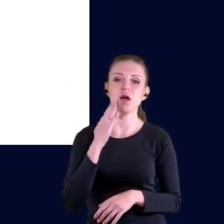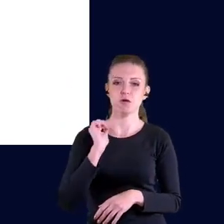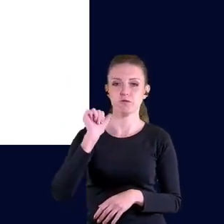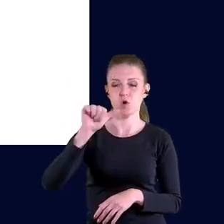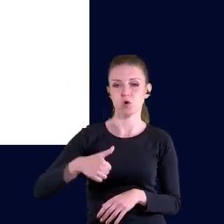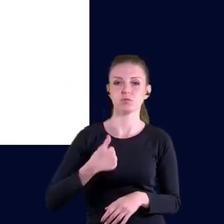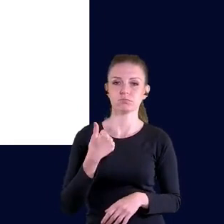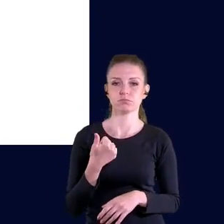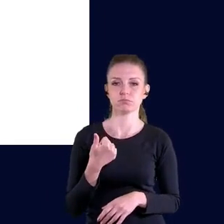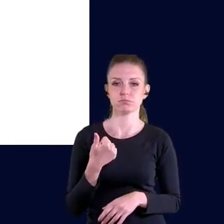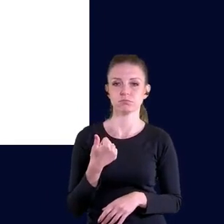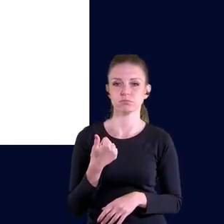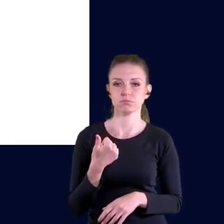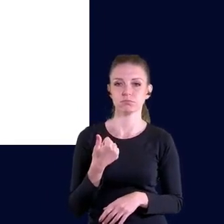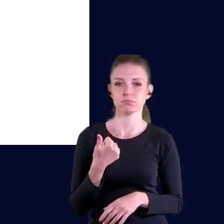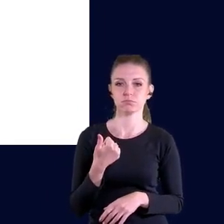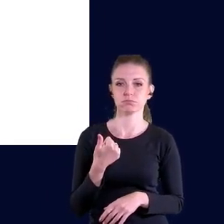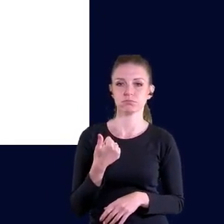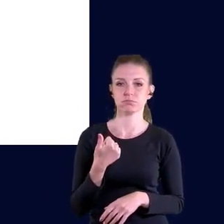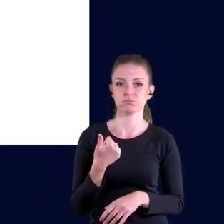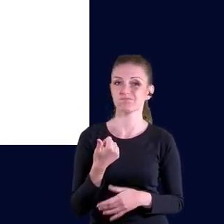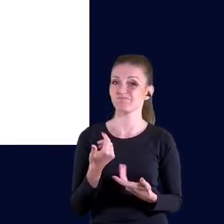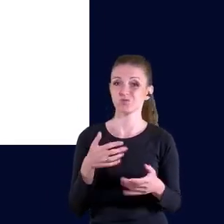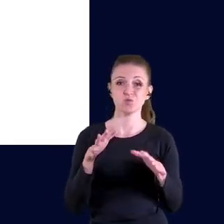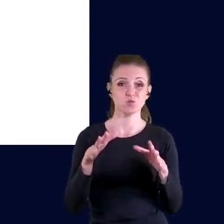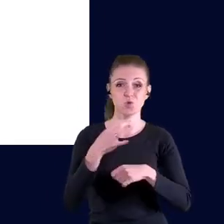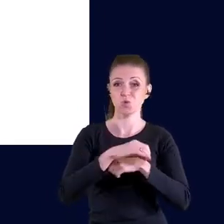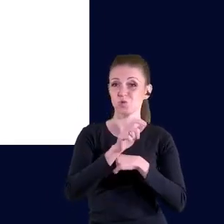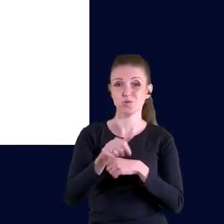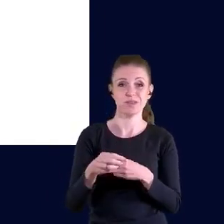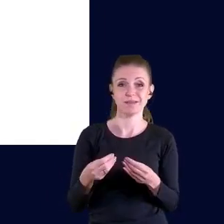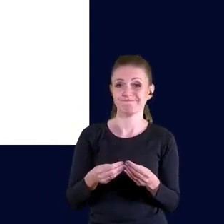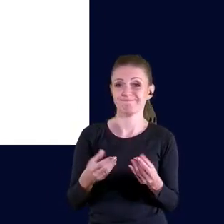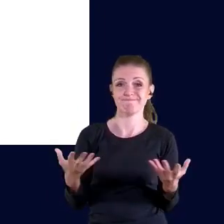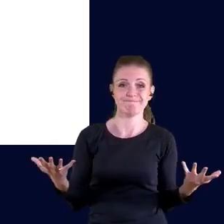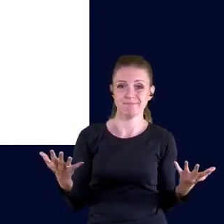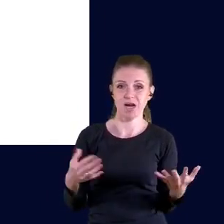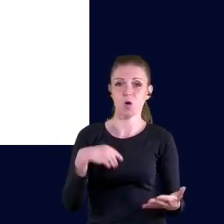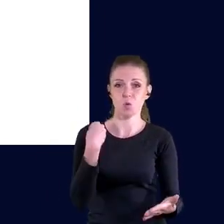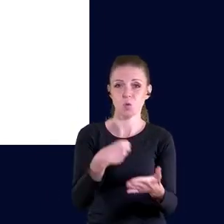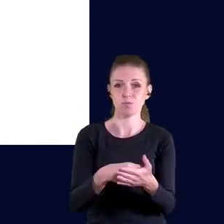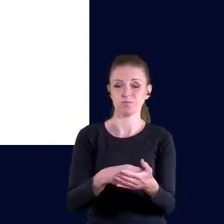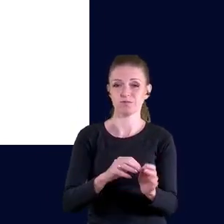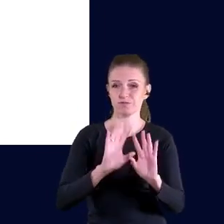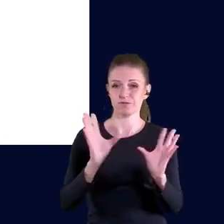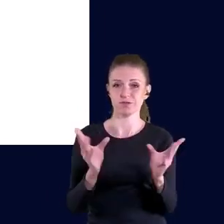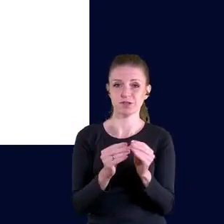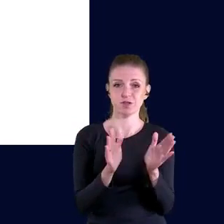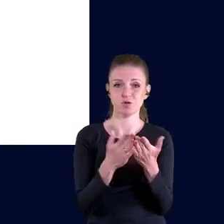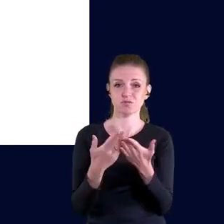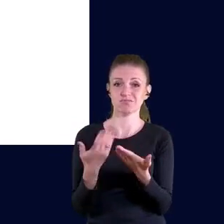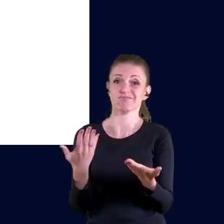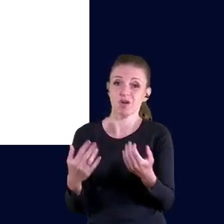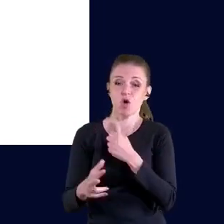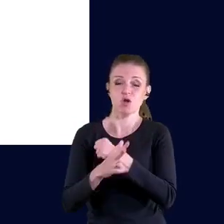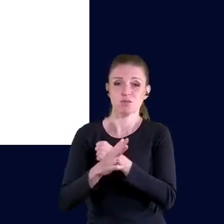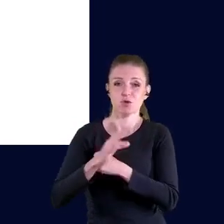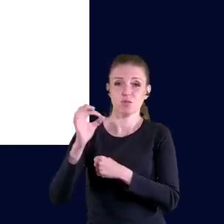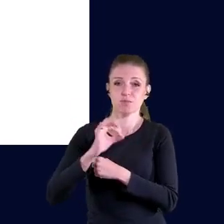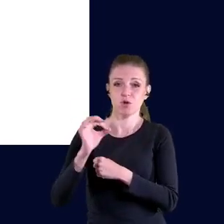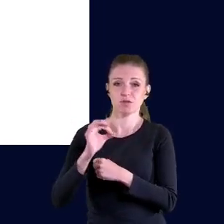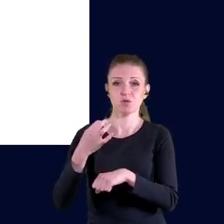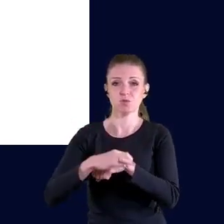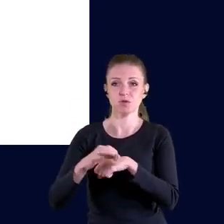i wielu studentów nie stać na zakup książek 80 procent studentów opóźnia